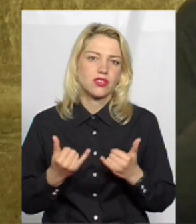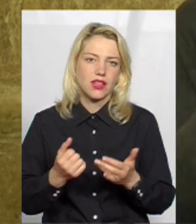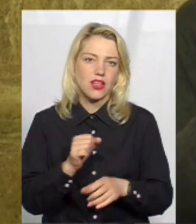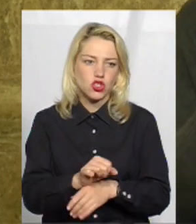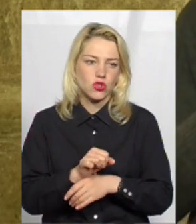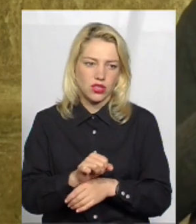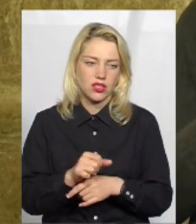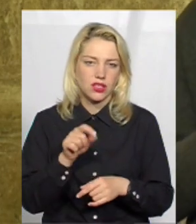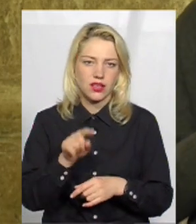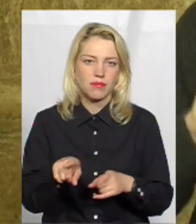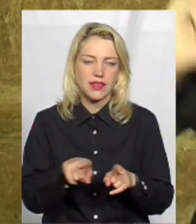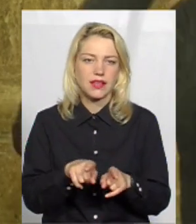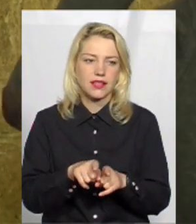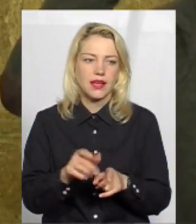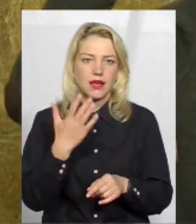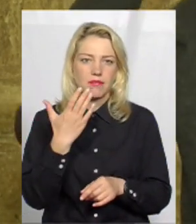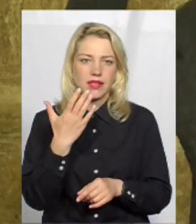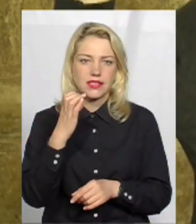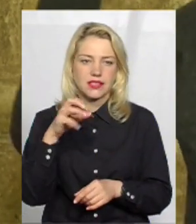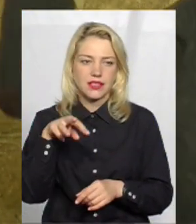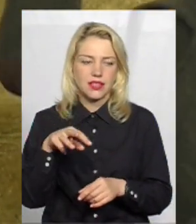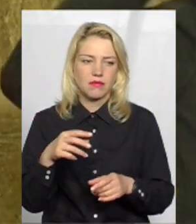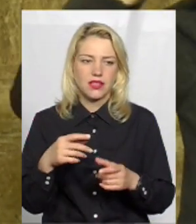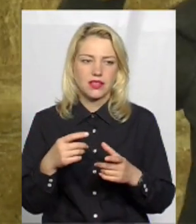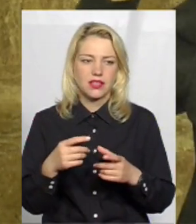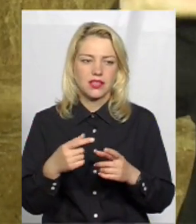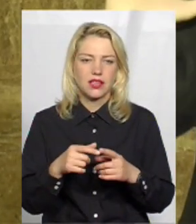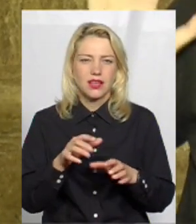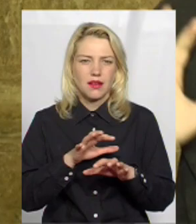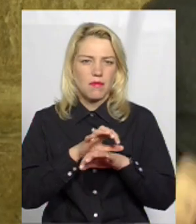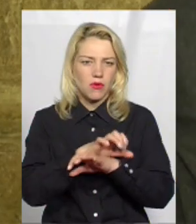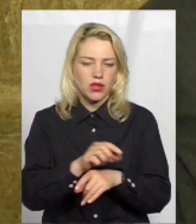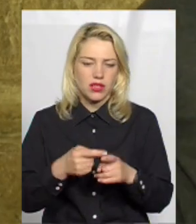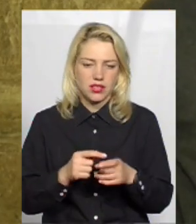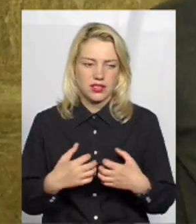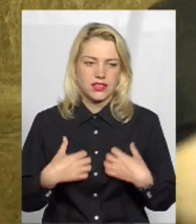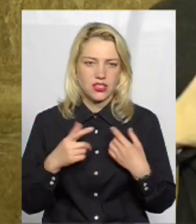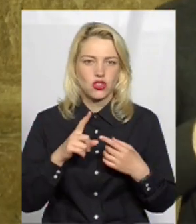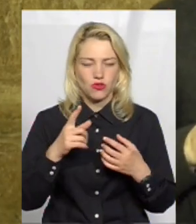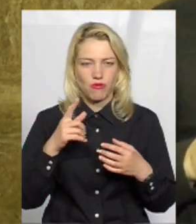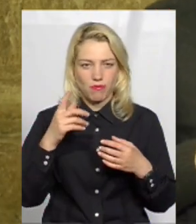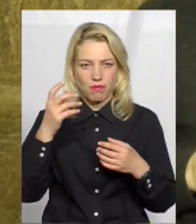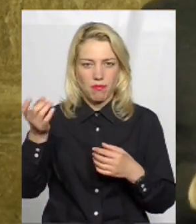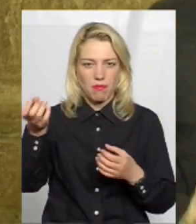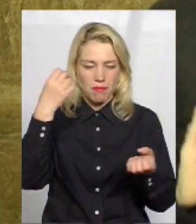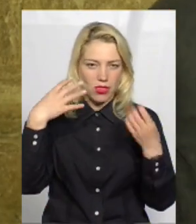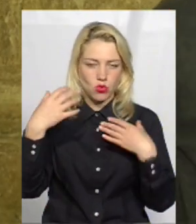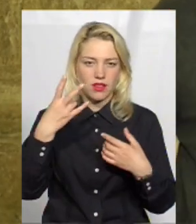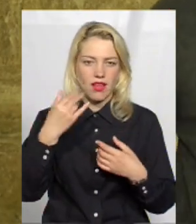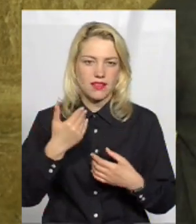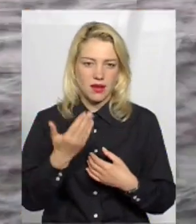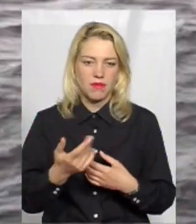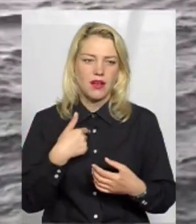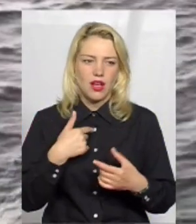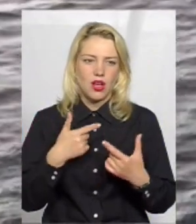Таргани, більше п'яти сантиметрів, які повсюди лазять і ти думаєш, що зараз вони на тебе впадуть. Ми просто паркувалися в дворі готеля і